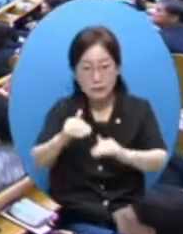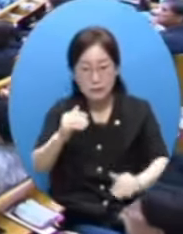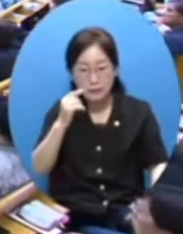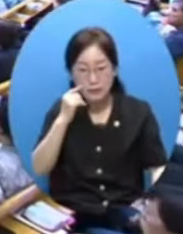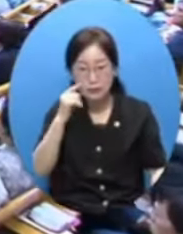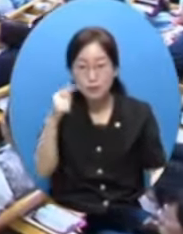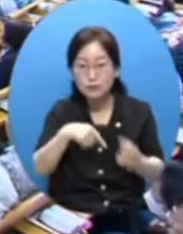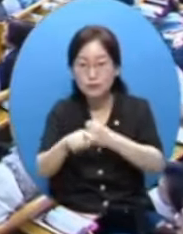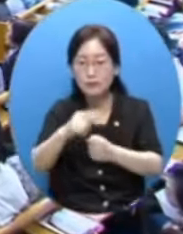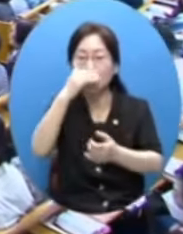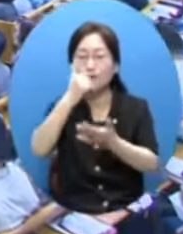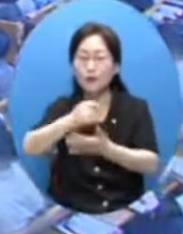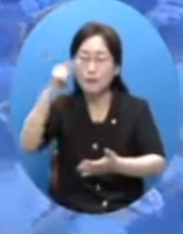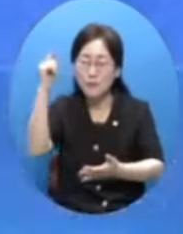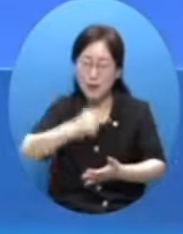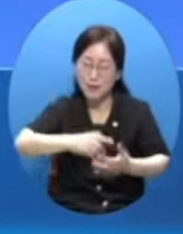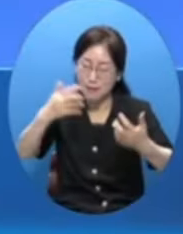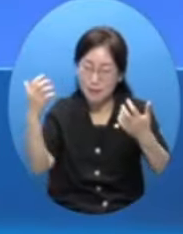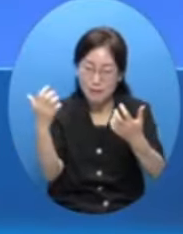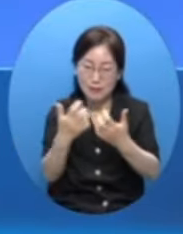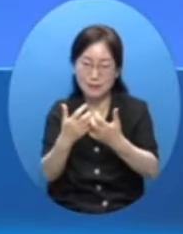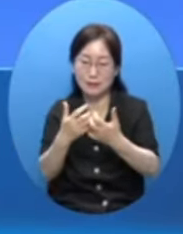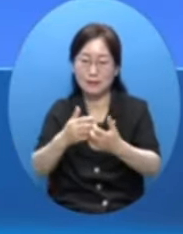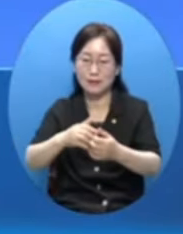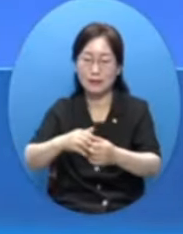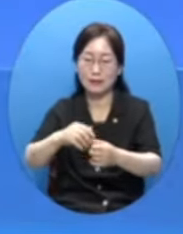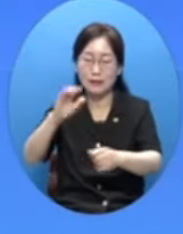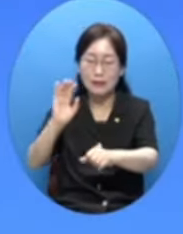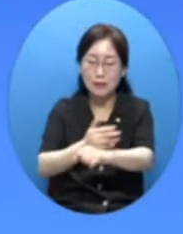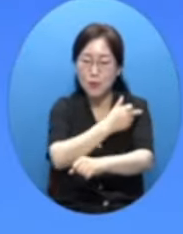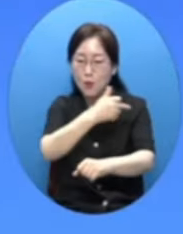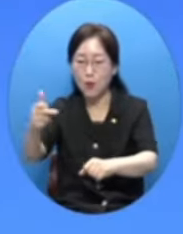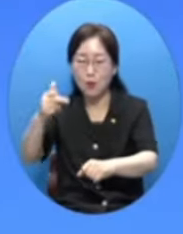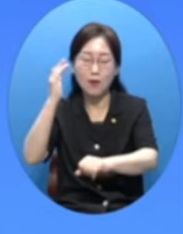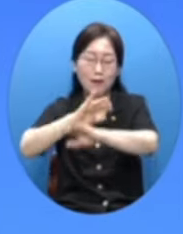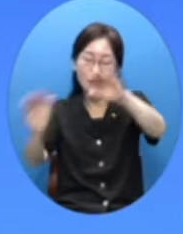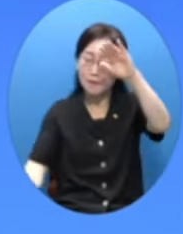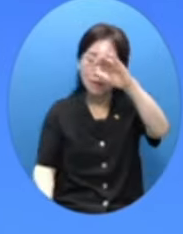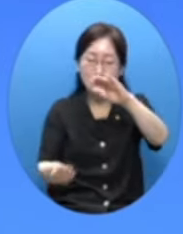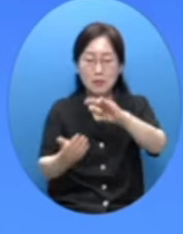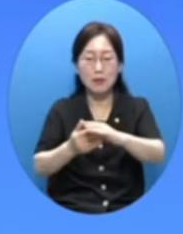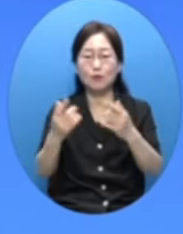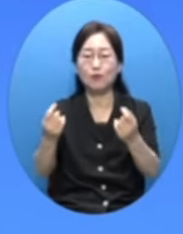많아 정수리에 넘치고 우리 허물이 커서 하늘에 미침이니이다.